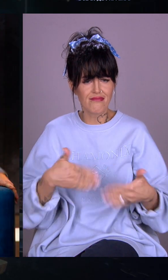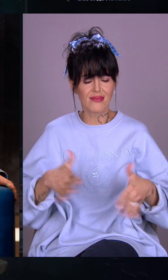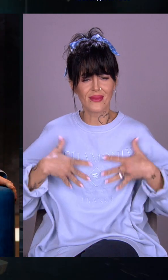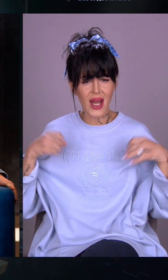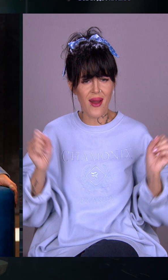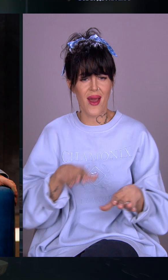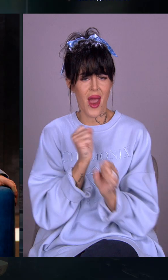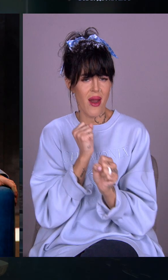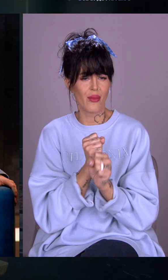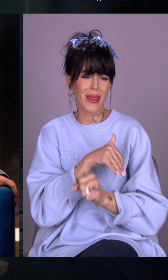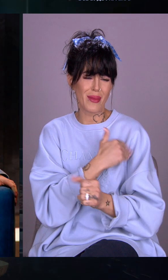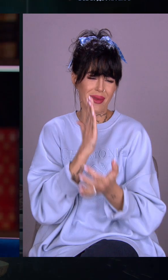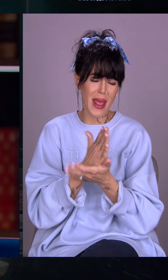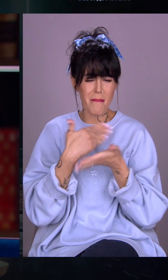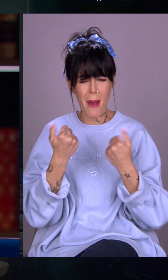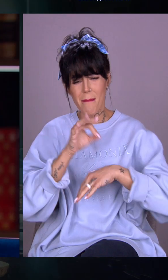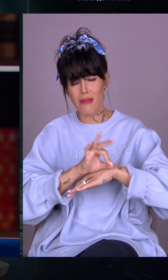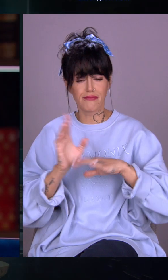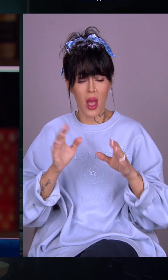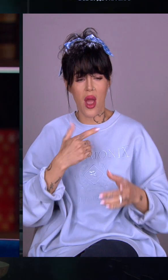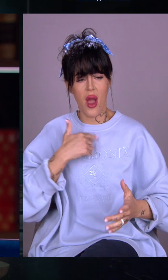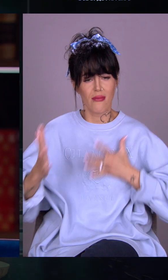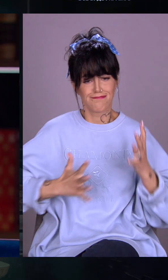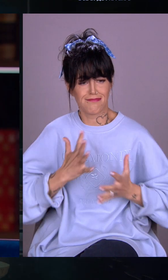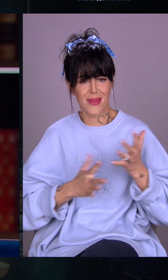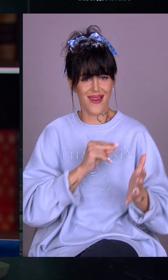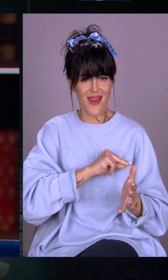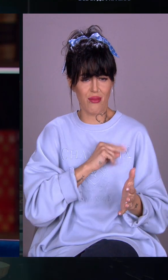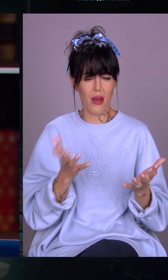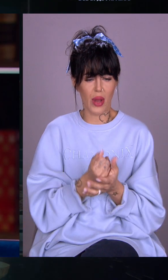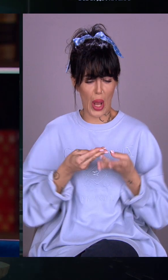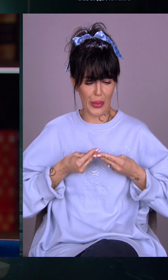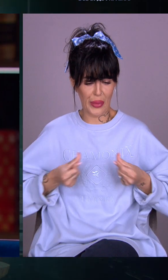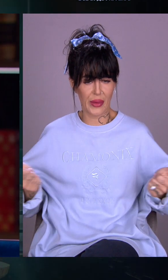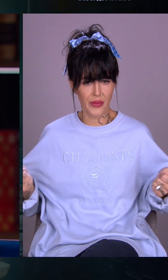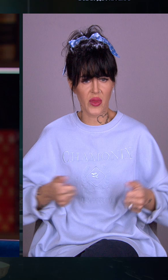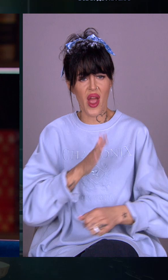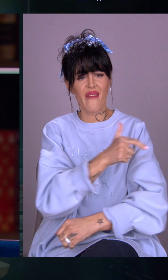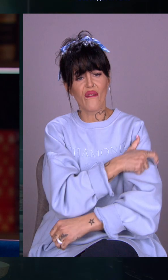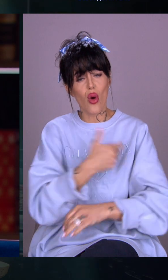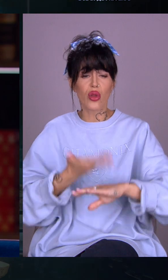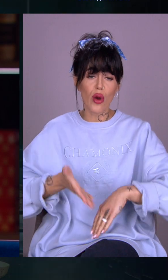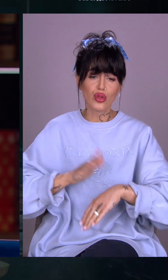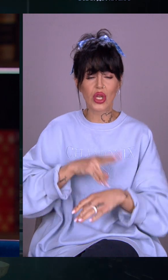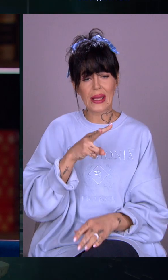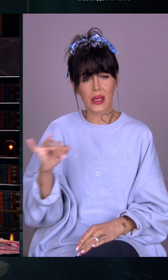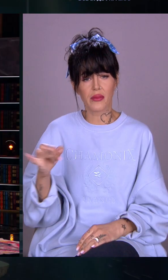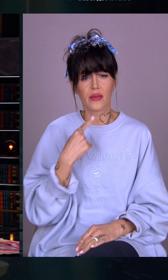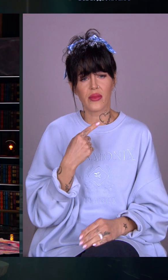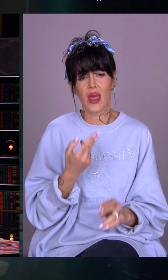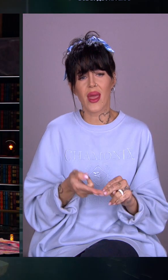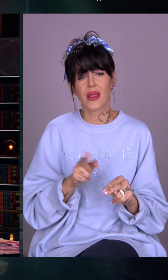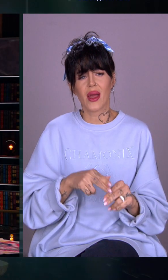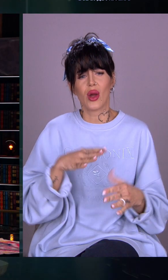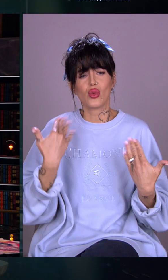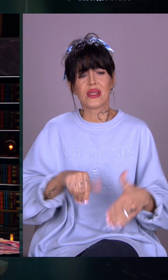все, раз обмінялися енергією, все класно. Насправді, якби там казали, що там волонтерам важко, чи ще щось там, ну, насправді тебе туди тягне самого